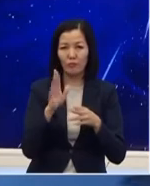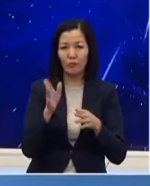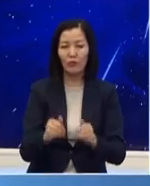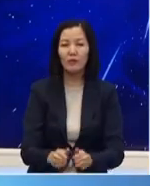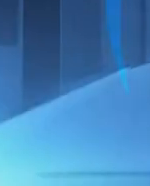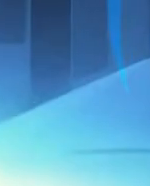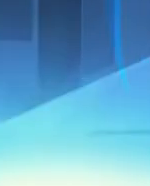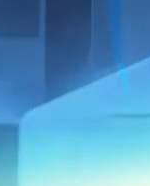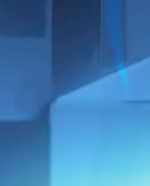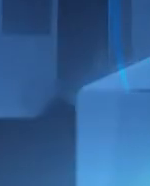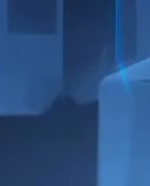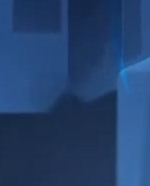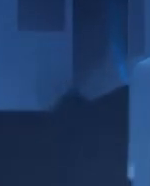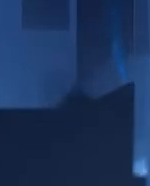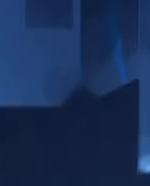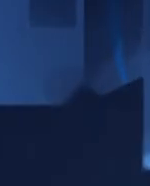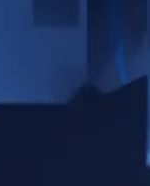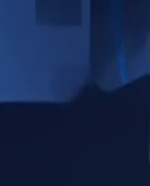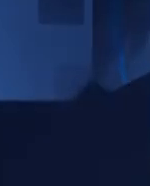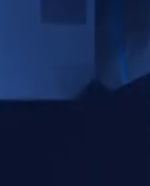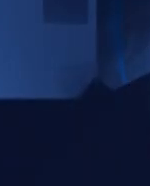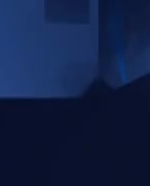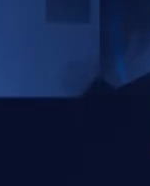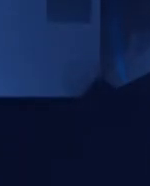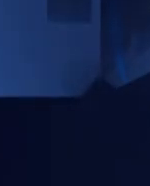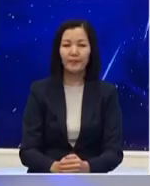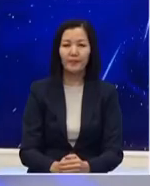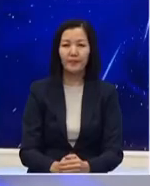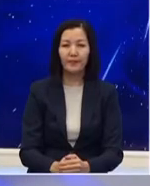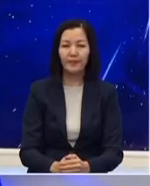Амангельдинов, Жаркын Шынтаев, Жасон Шенгенджи, Айдос Калиев, телеканал ЖТСУ.